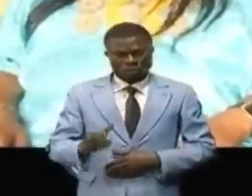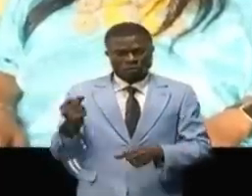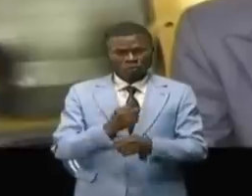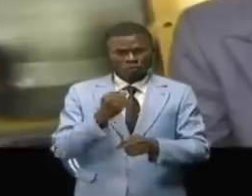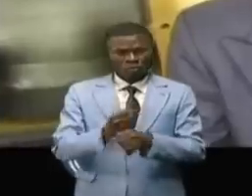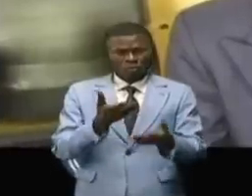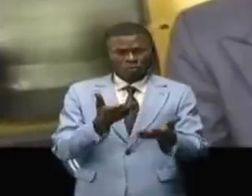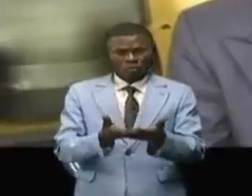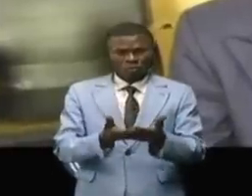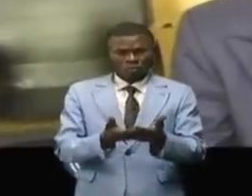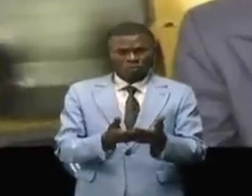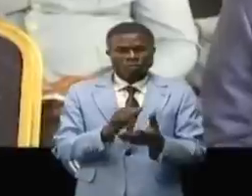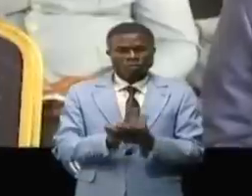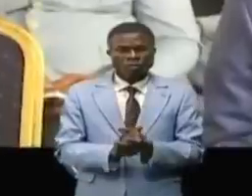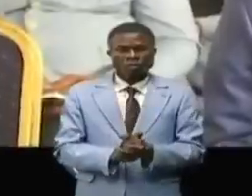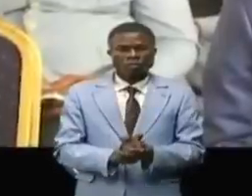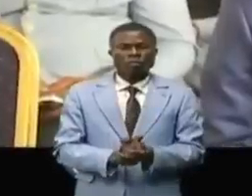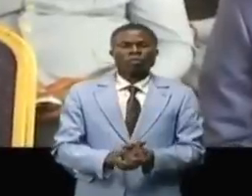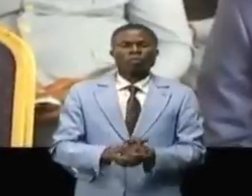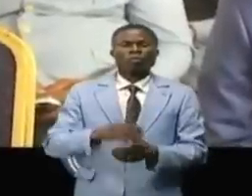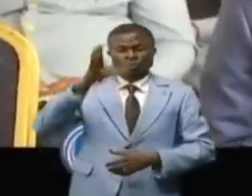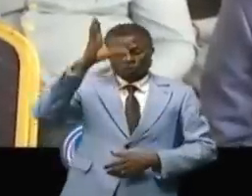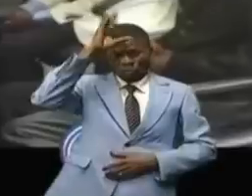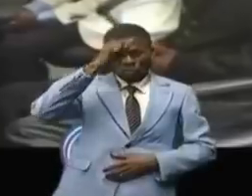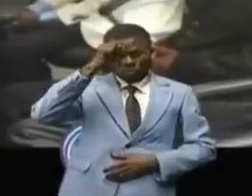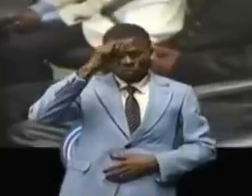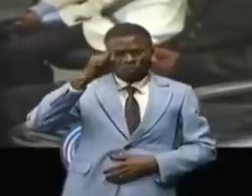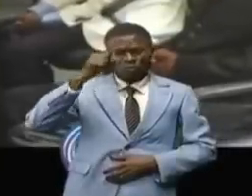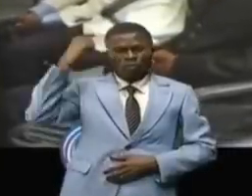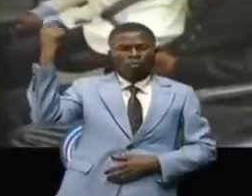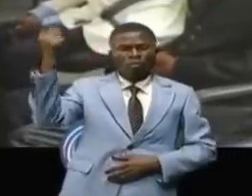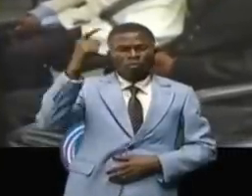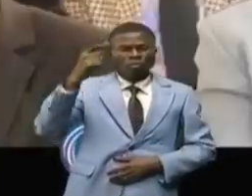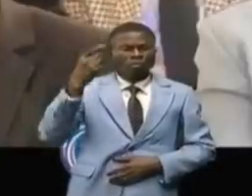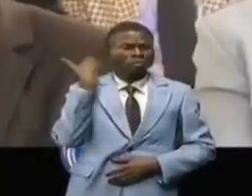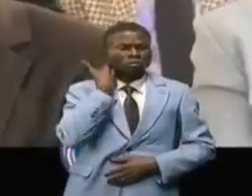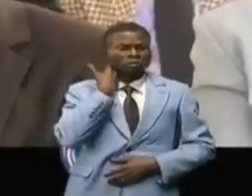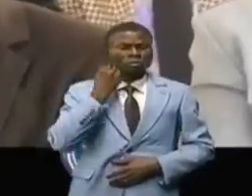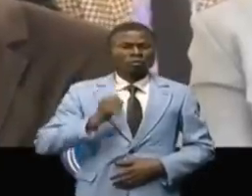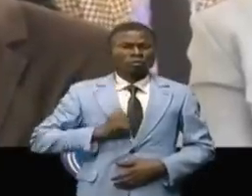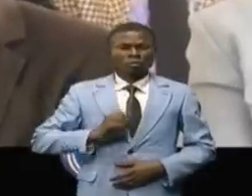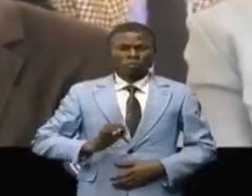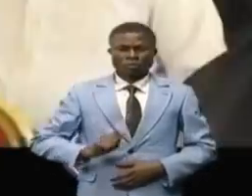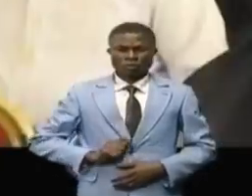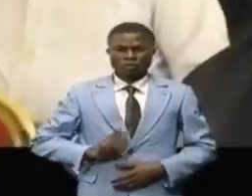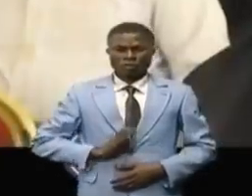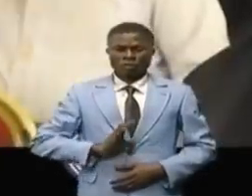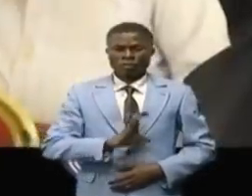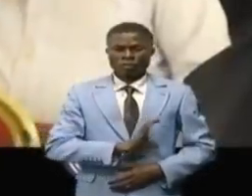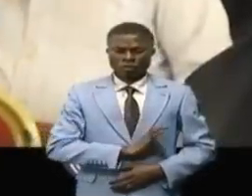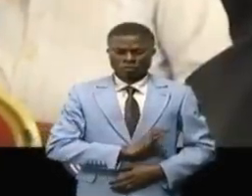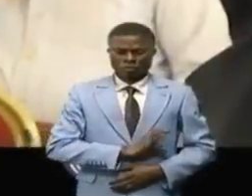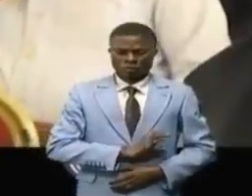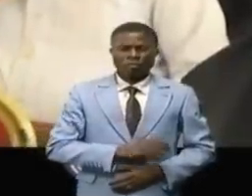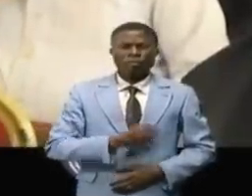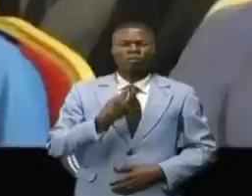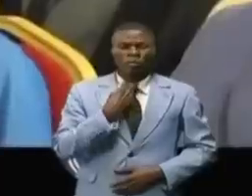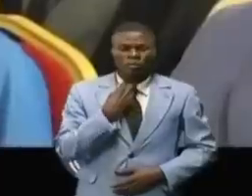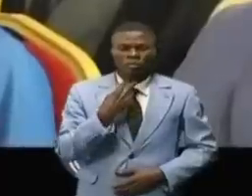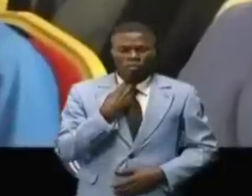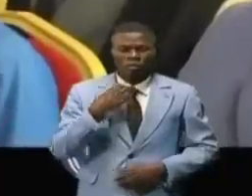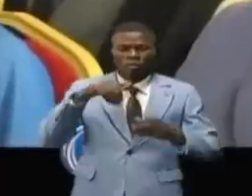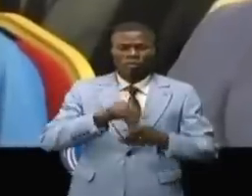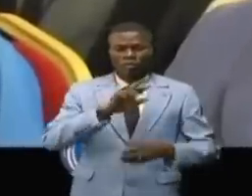de cet entité le plus lourd capitale de la Bible sommeil la tuberculose et la malnutrition infantile en République démocratique du Congo